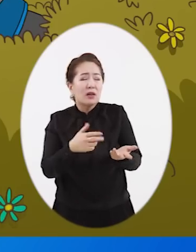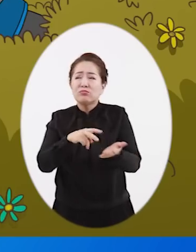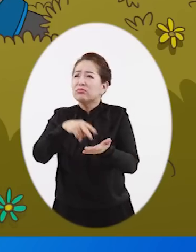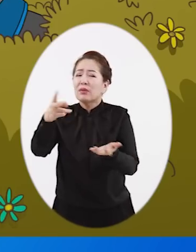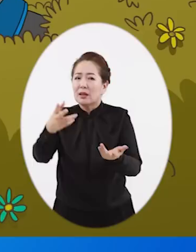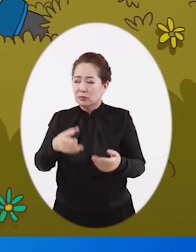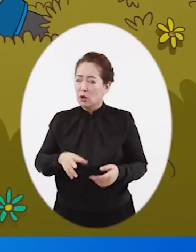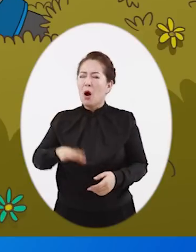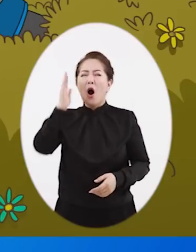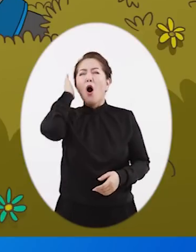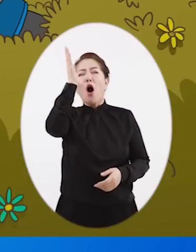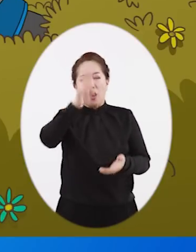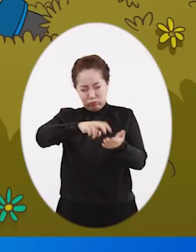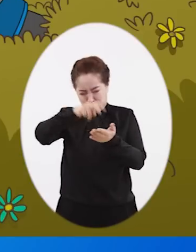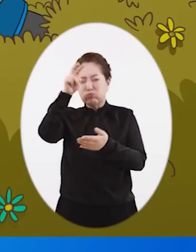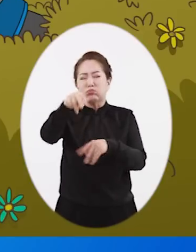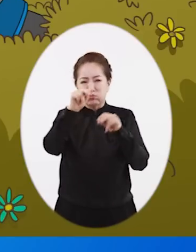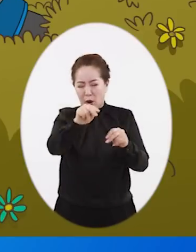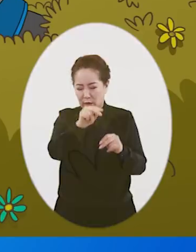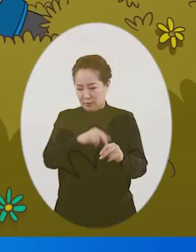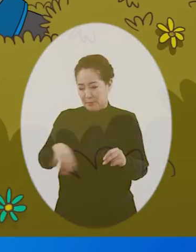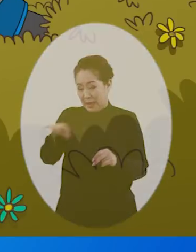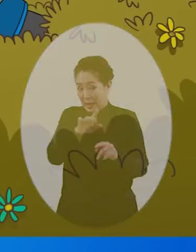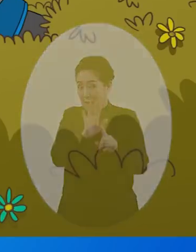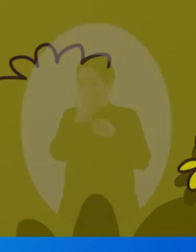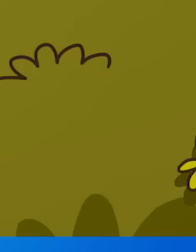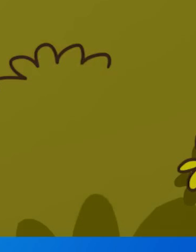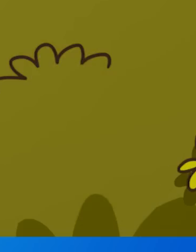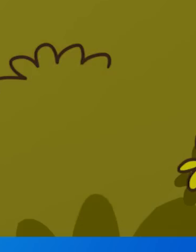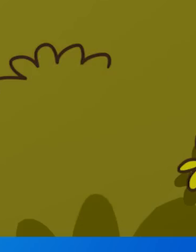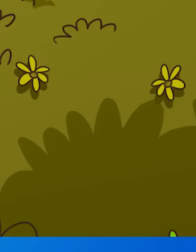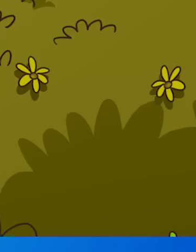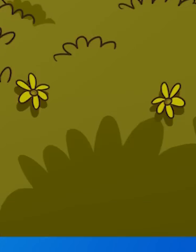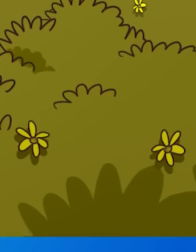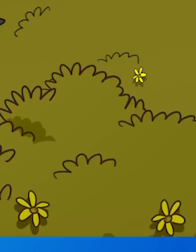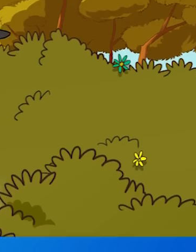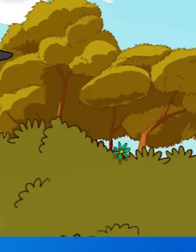заа юу. Бид нар тэр хооронд чинь харин барахтаа ярилцаадах юм.